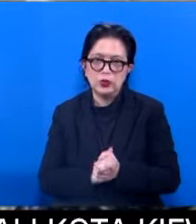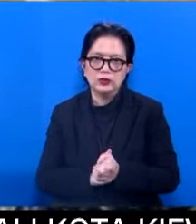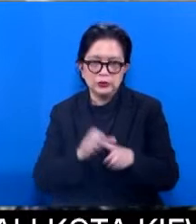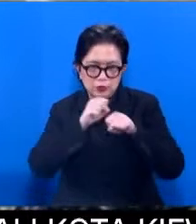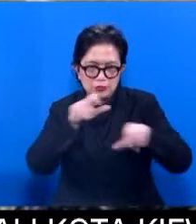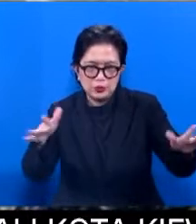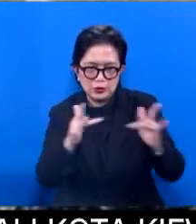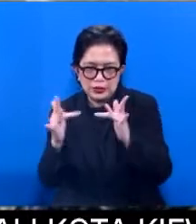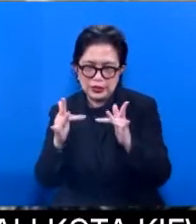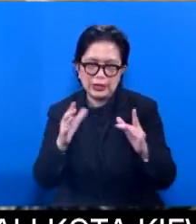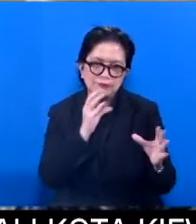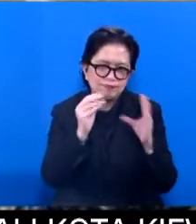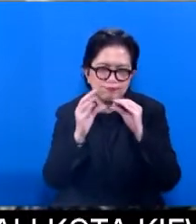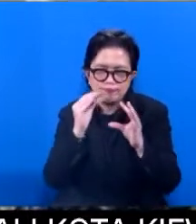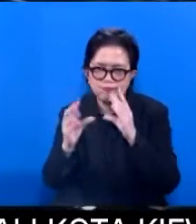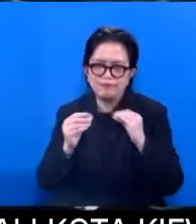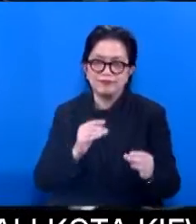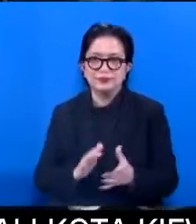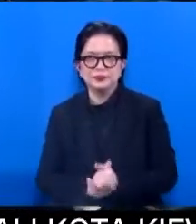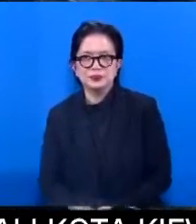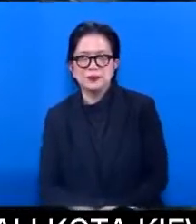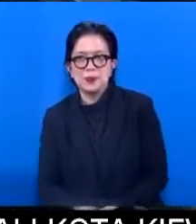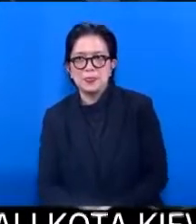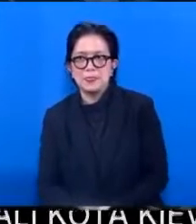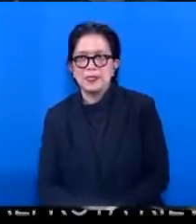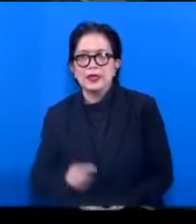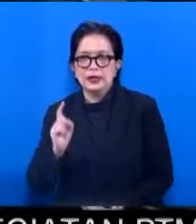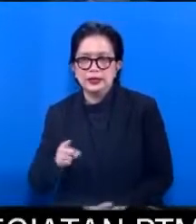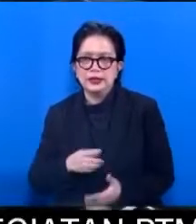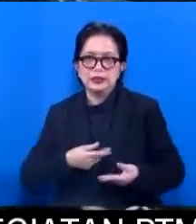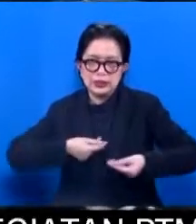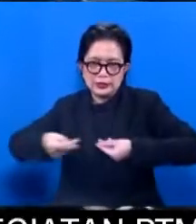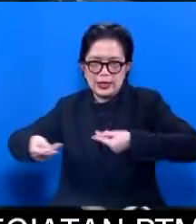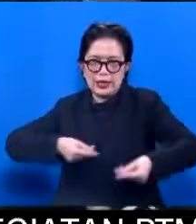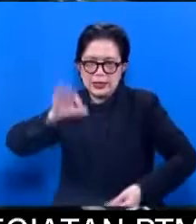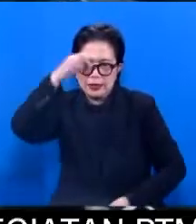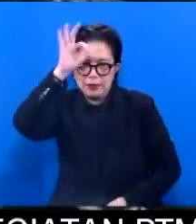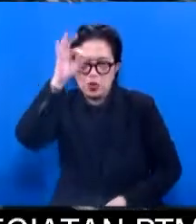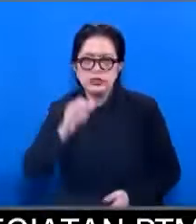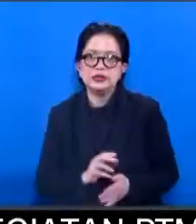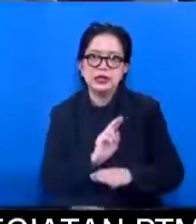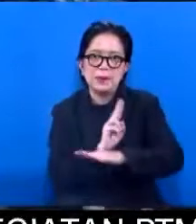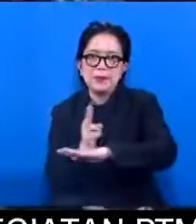warga setelah beredar luas di media sosial. Kasus ini ditangani Satreskrim Polres Pasuruan.